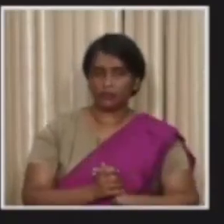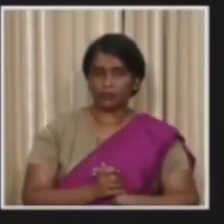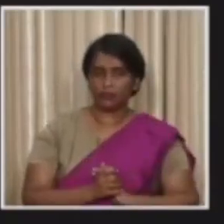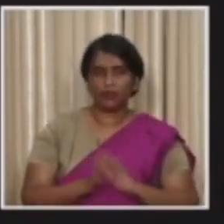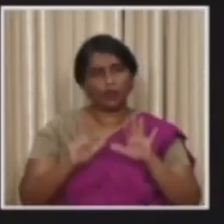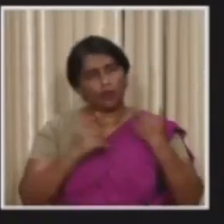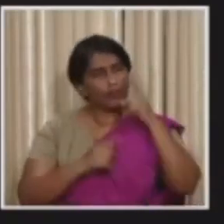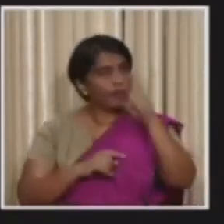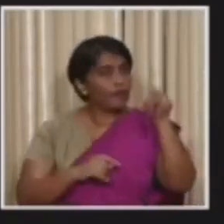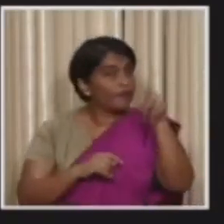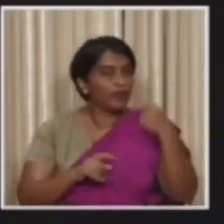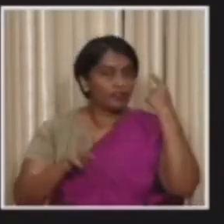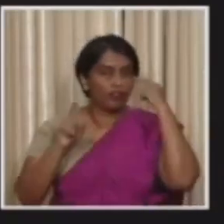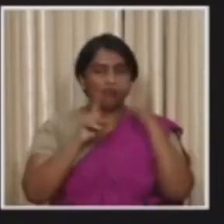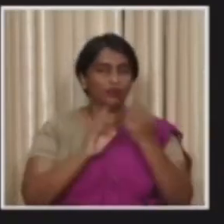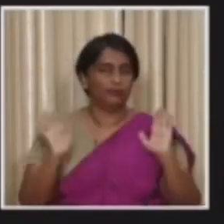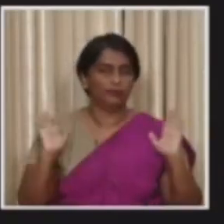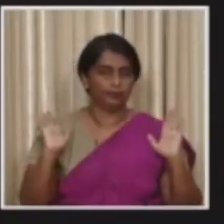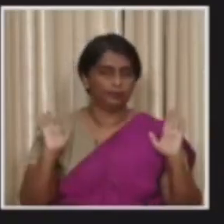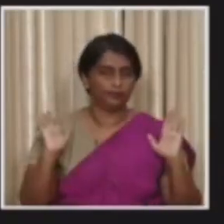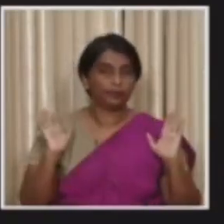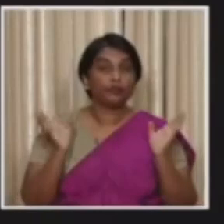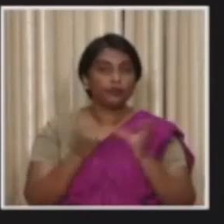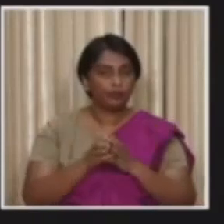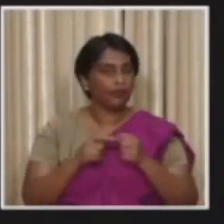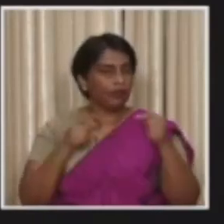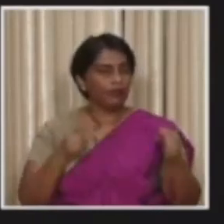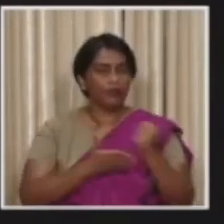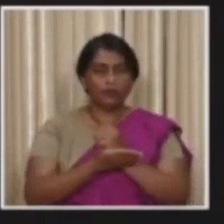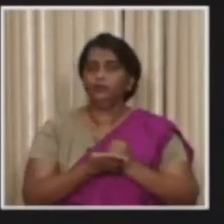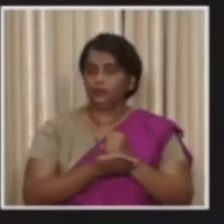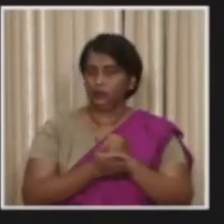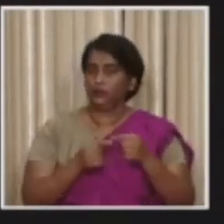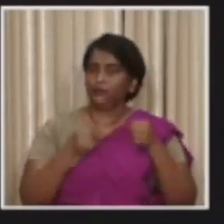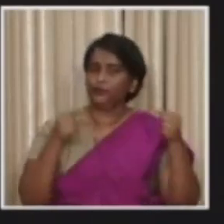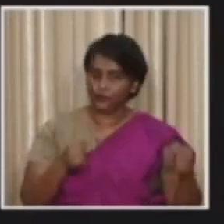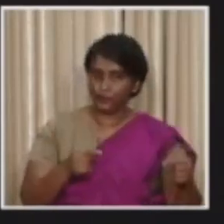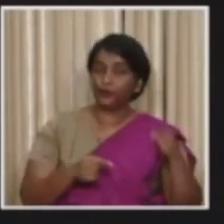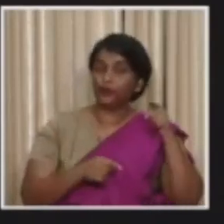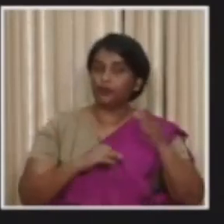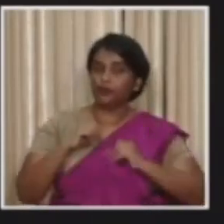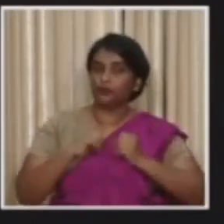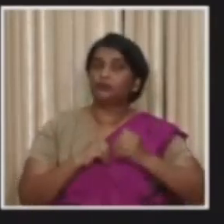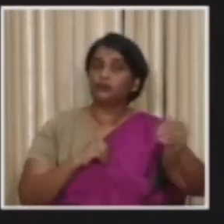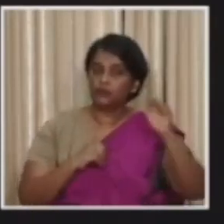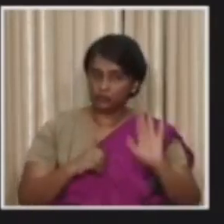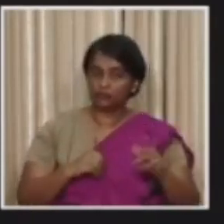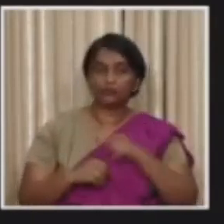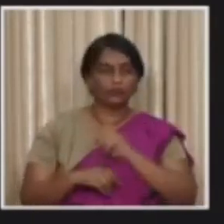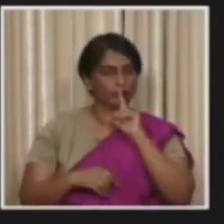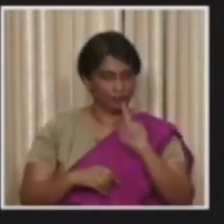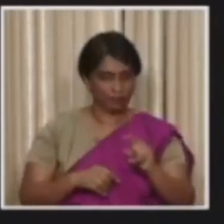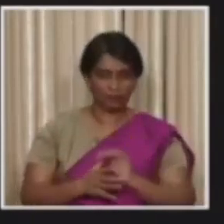කවුරු වැරදි කරාද කියන එක අදාළ නැහැ. පක්ෂ විපක්ෂ සියලු දෙනාට විරුද්ධව ඒ පියවර ගත යුතුයි කියන එක තමයි මේකෙන්